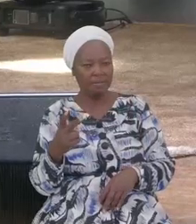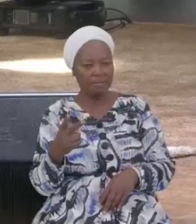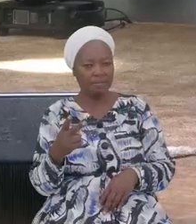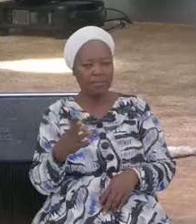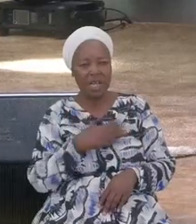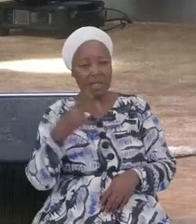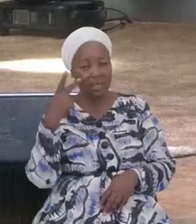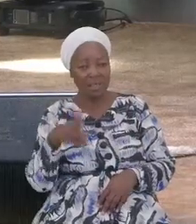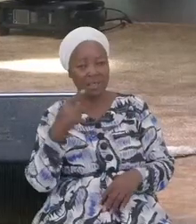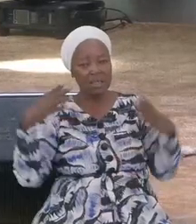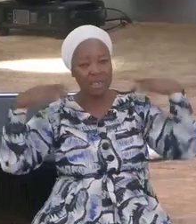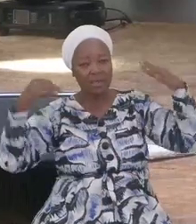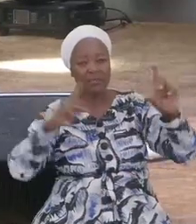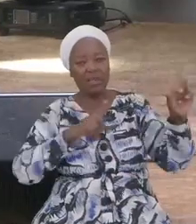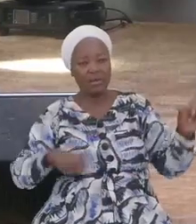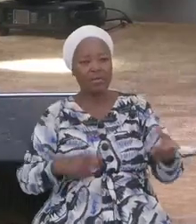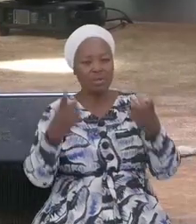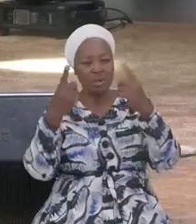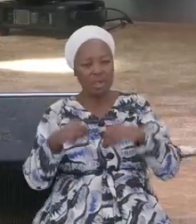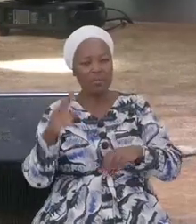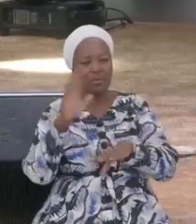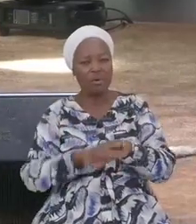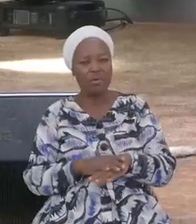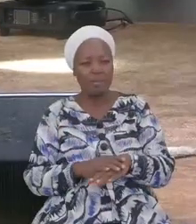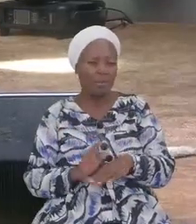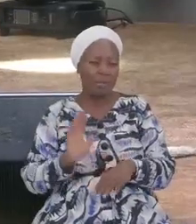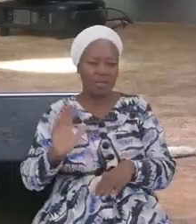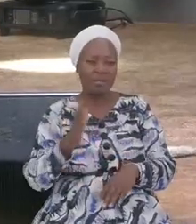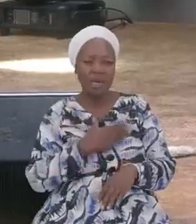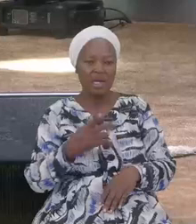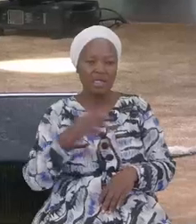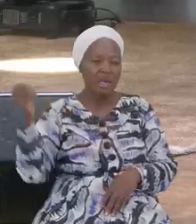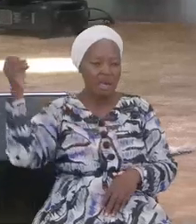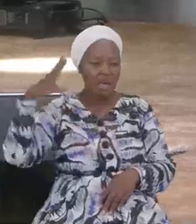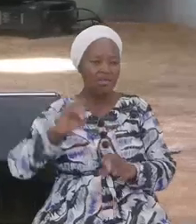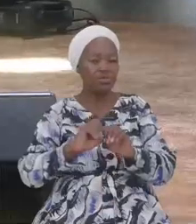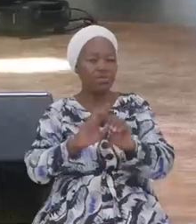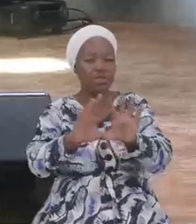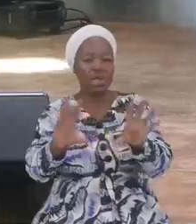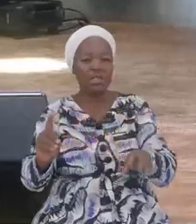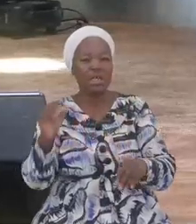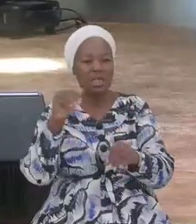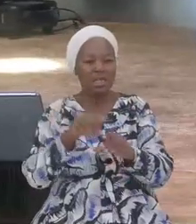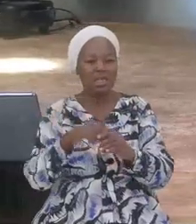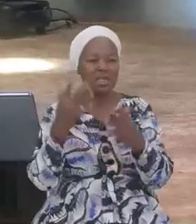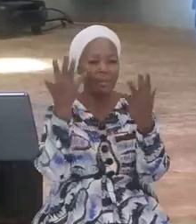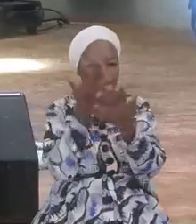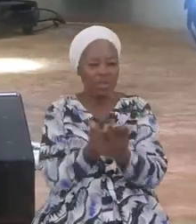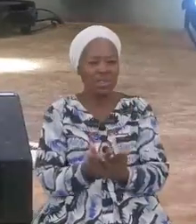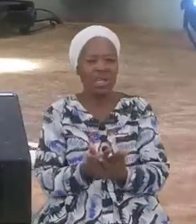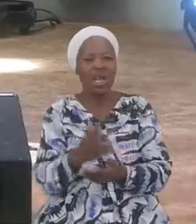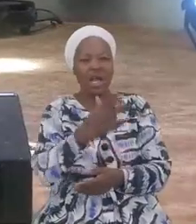un ange du Seigneur survint, et une lumière brilla dans la prison.